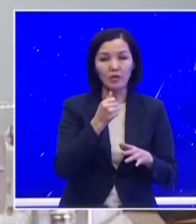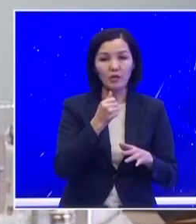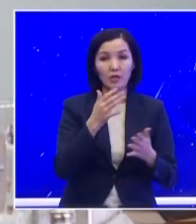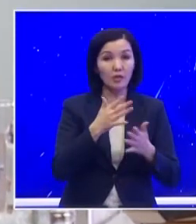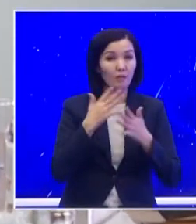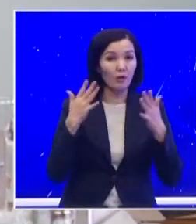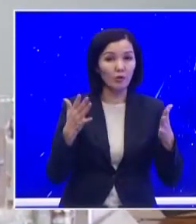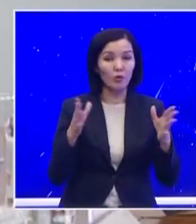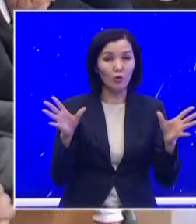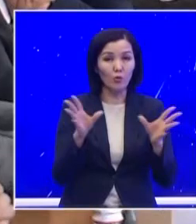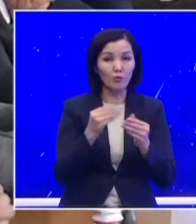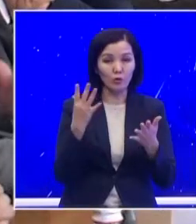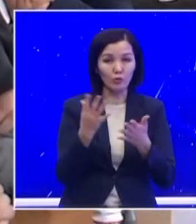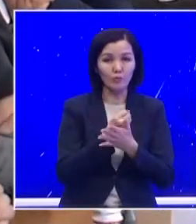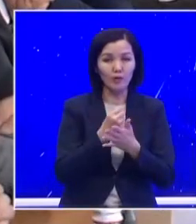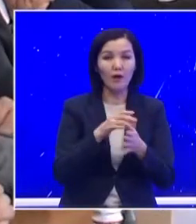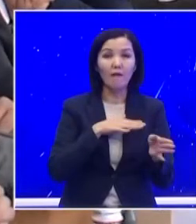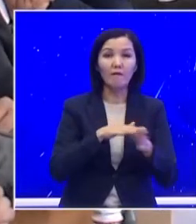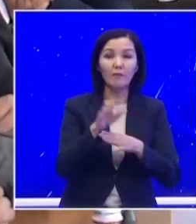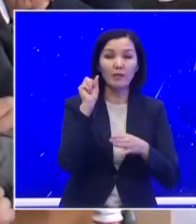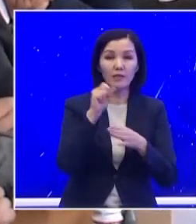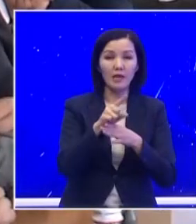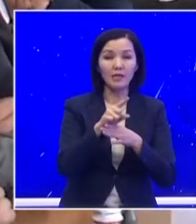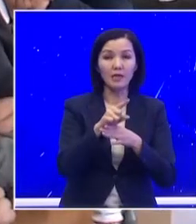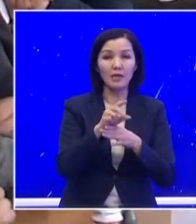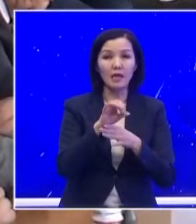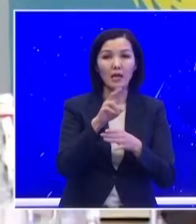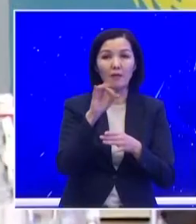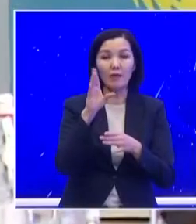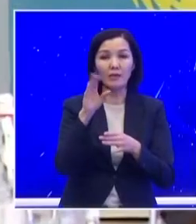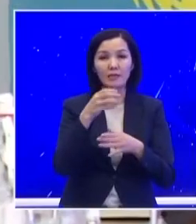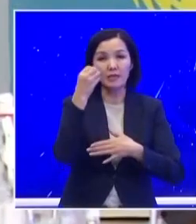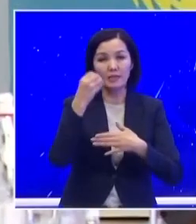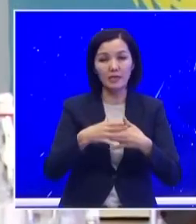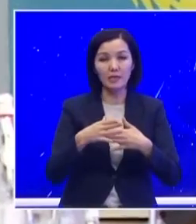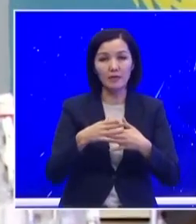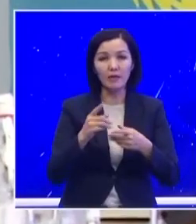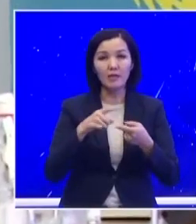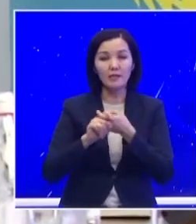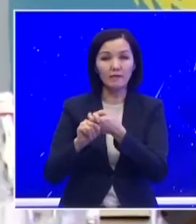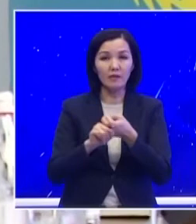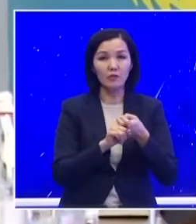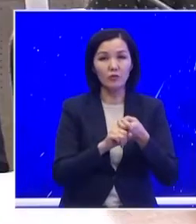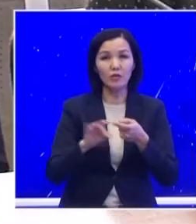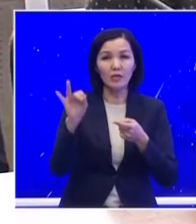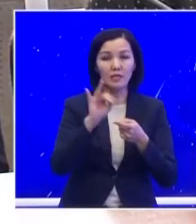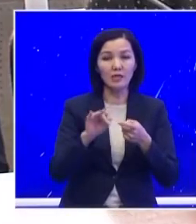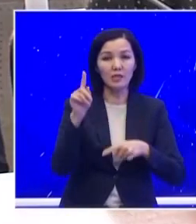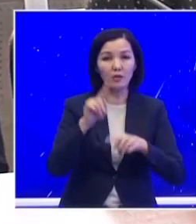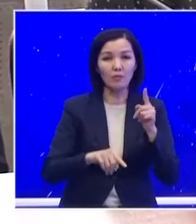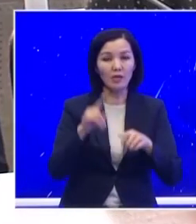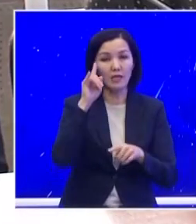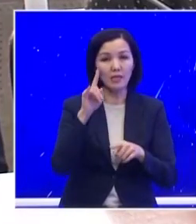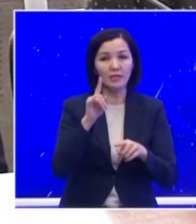это наш общий успех. Выполняя поручения Елбасы, национальные центры стараются стать связующим звеном между исторической родиной и Казахстаном.